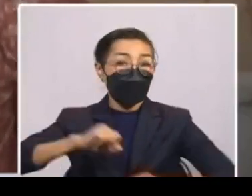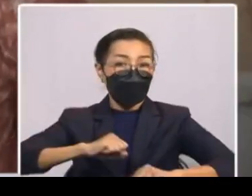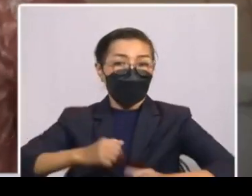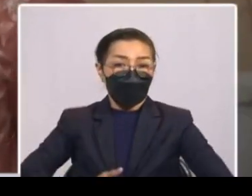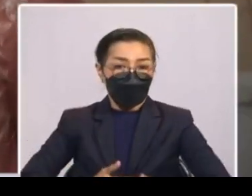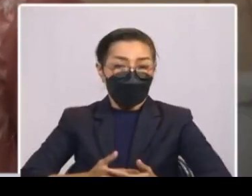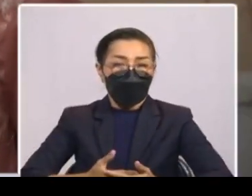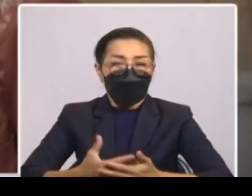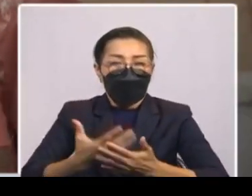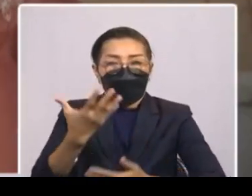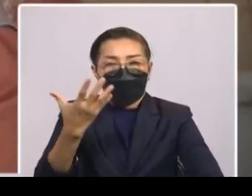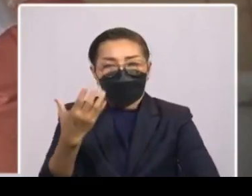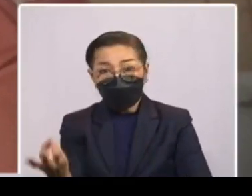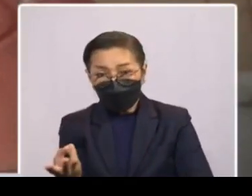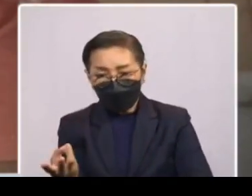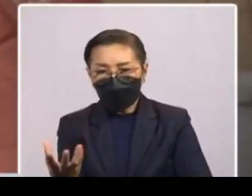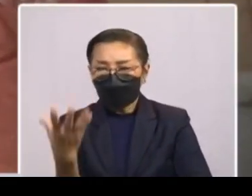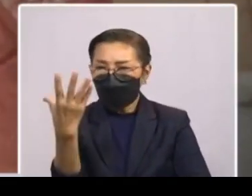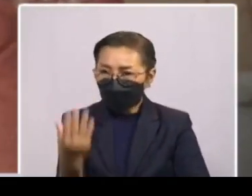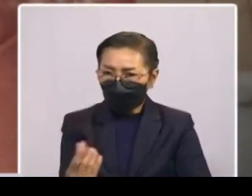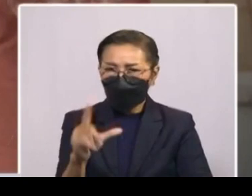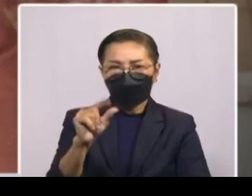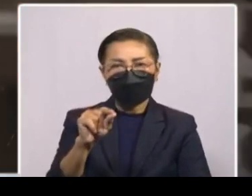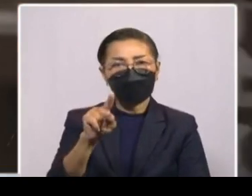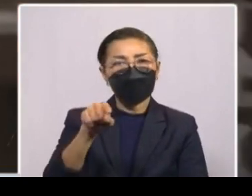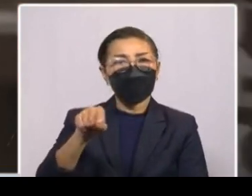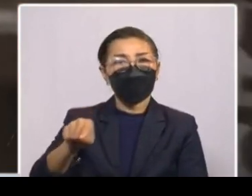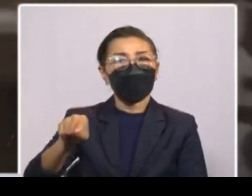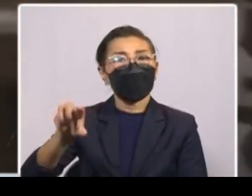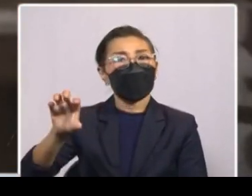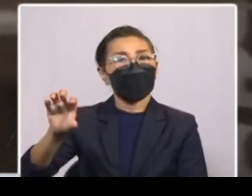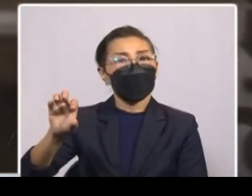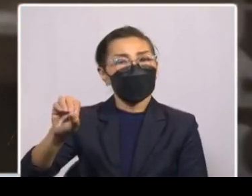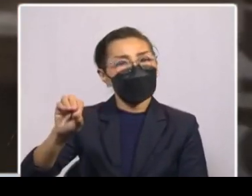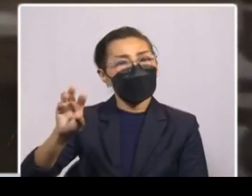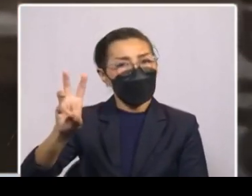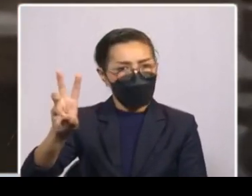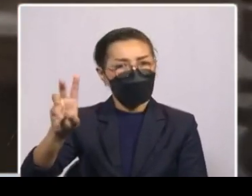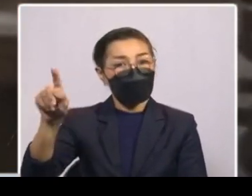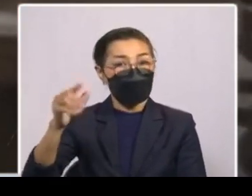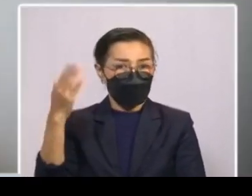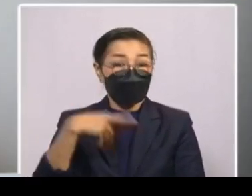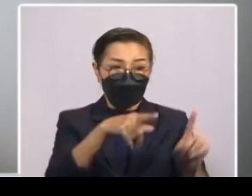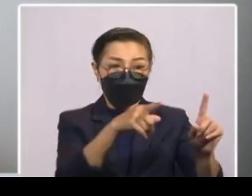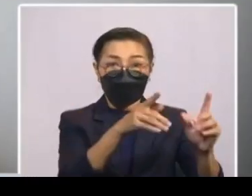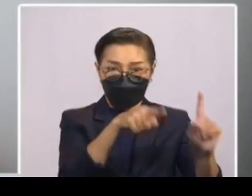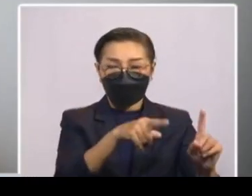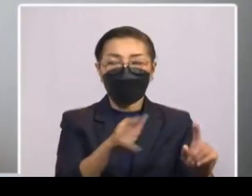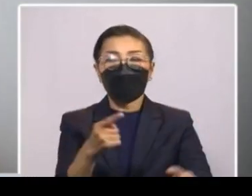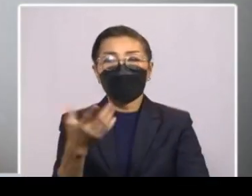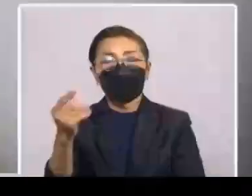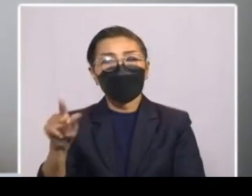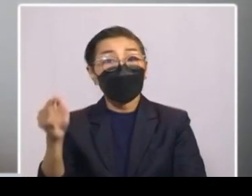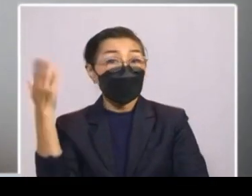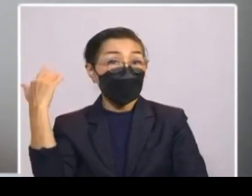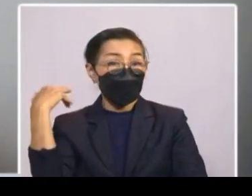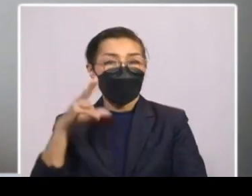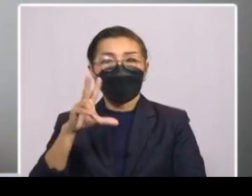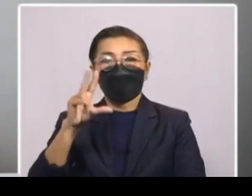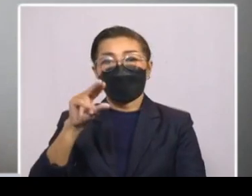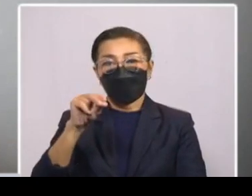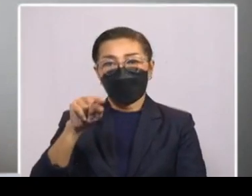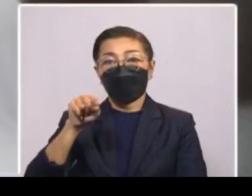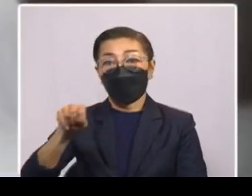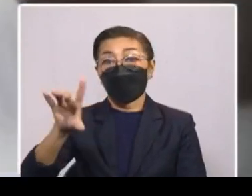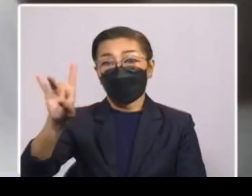อดเหลือแค่ 21.06 ต่อพันประชากรจากเดิมในปี62 30.8 ต่อพัน